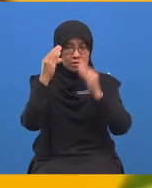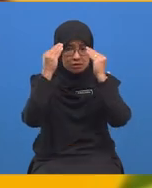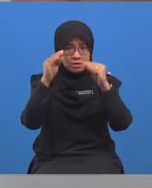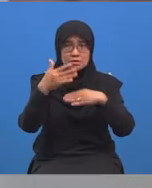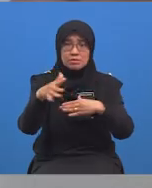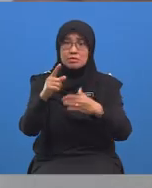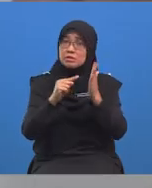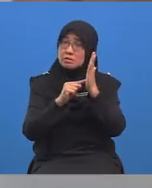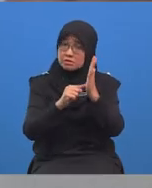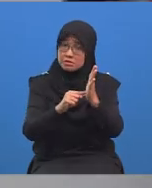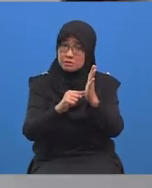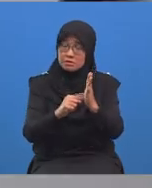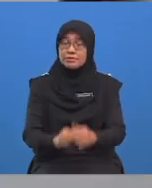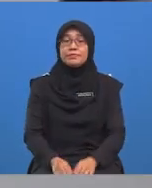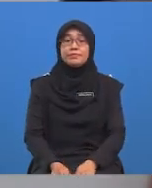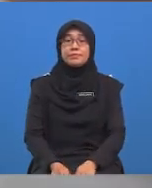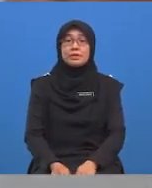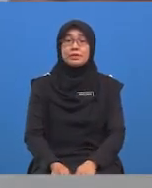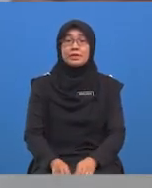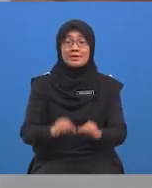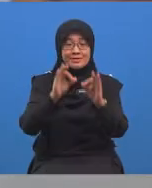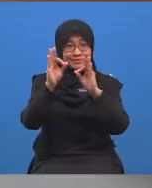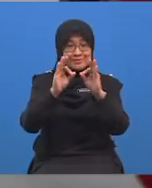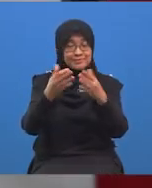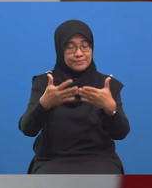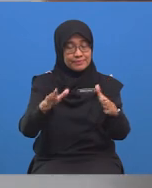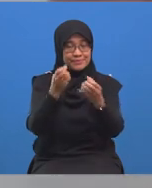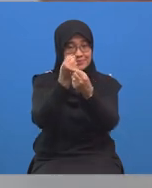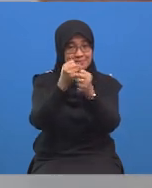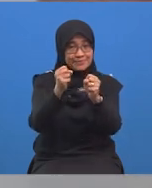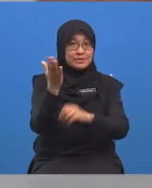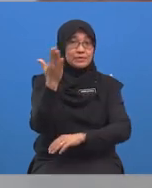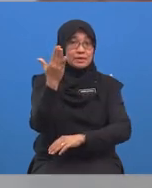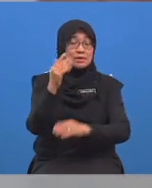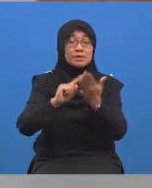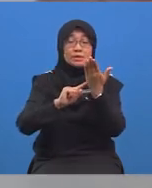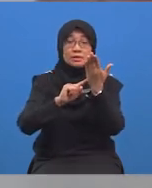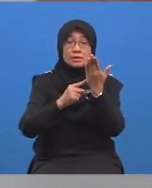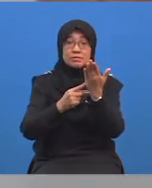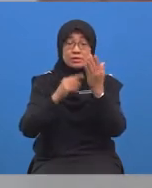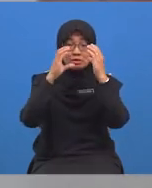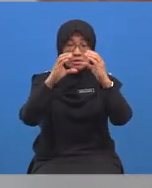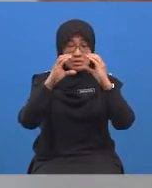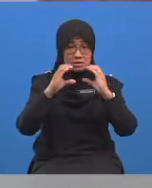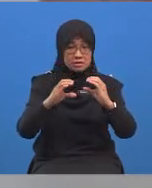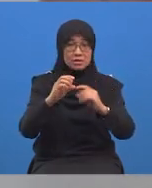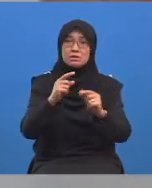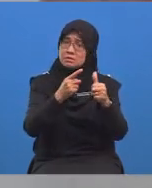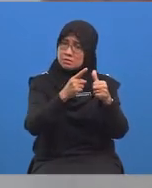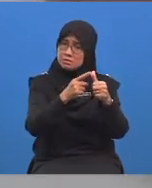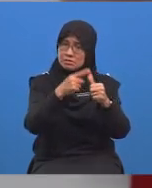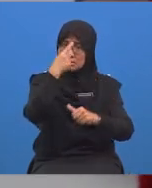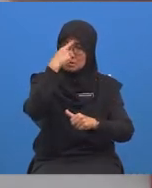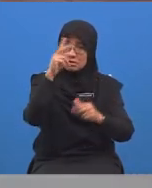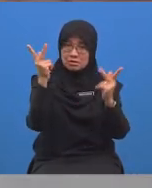tadi? Baiklah, jika sudah bersedia, mari kita mulakan dengan cara pertama untuk